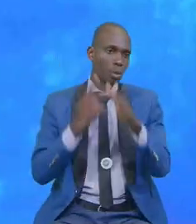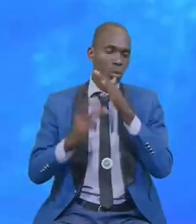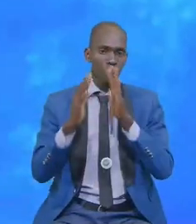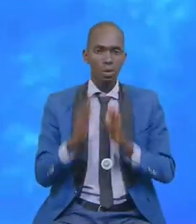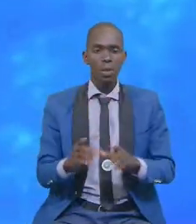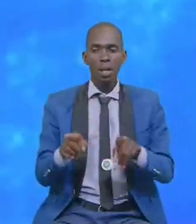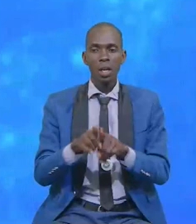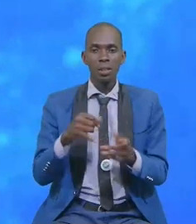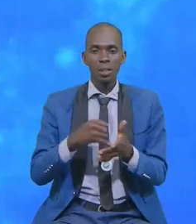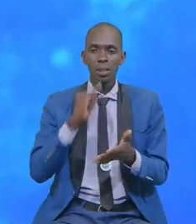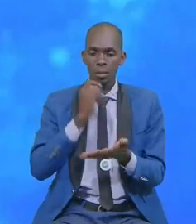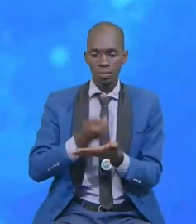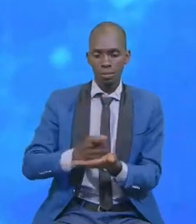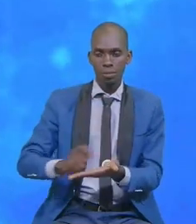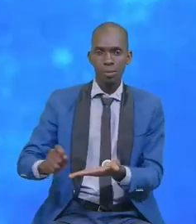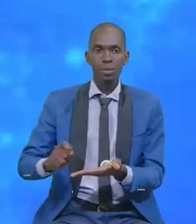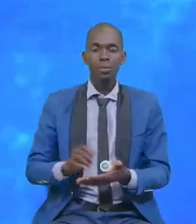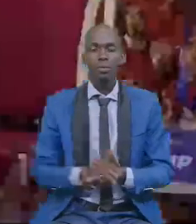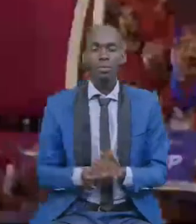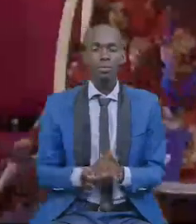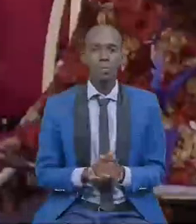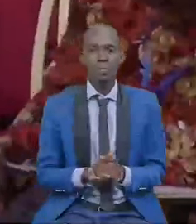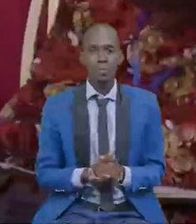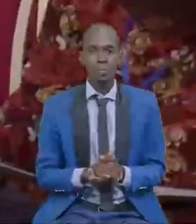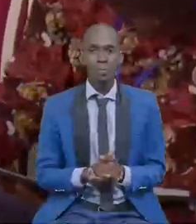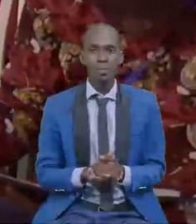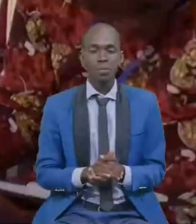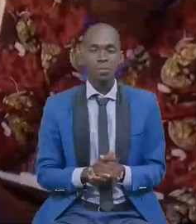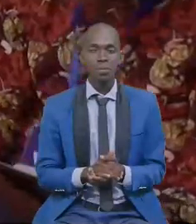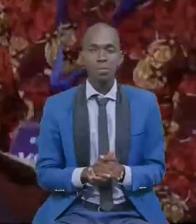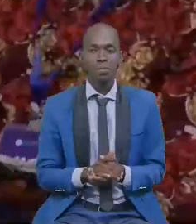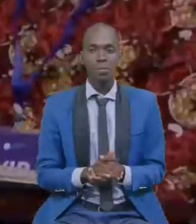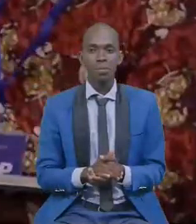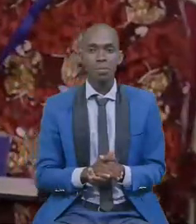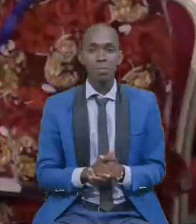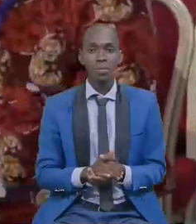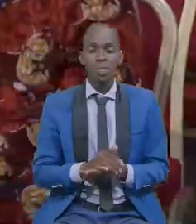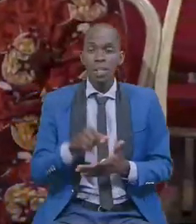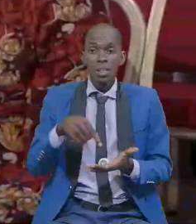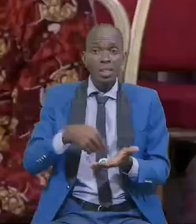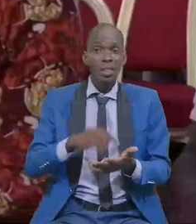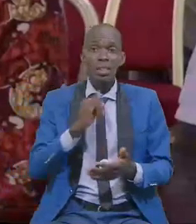Et afin que cela s'accorde, les paroles des prophètes selon qu'il est écrit.